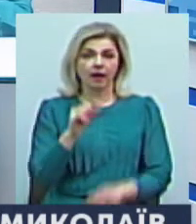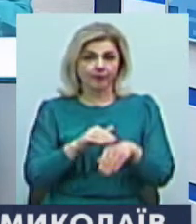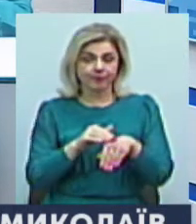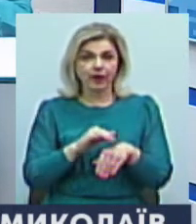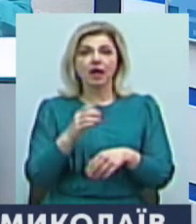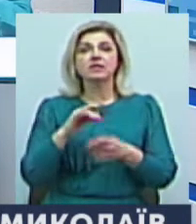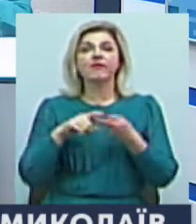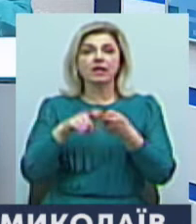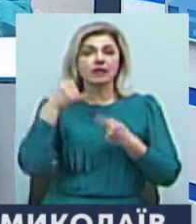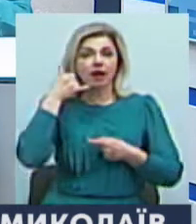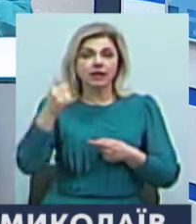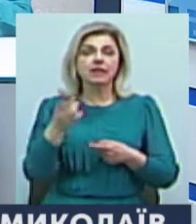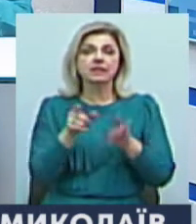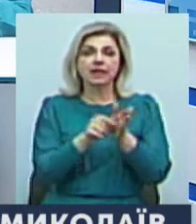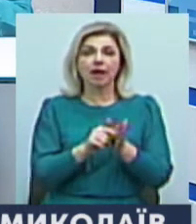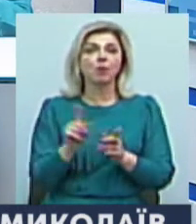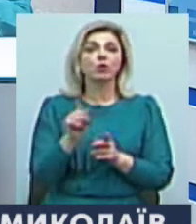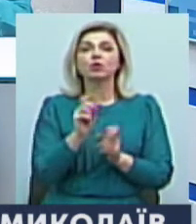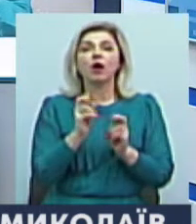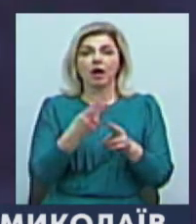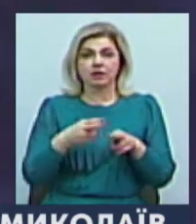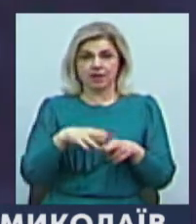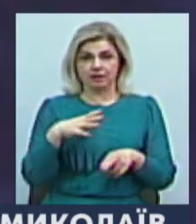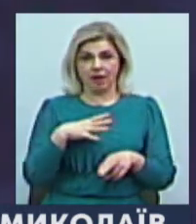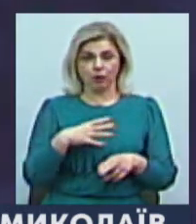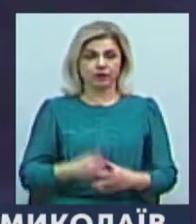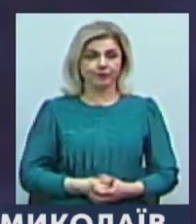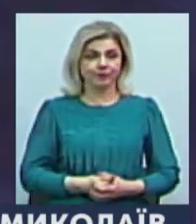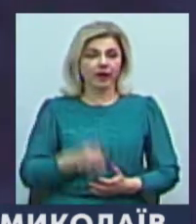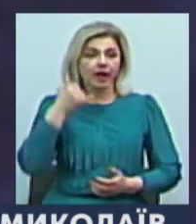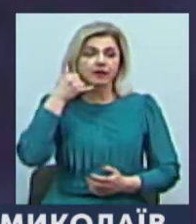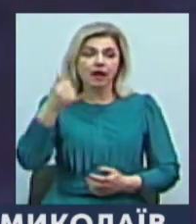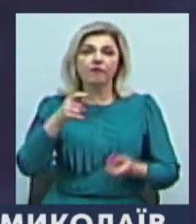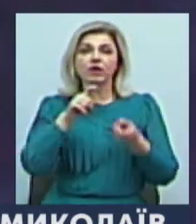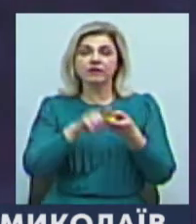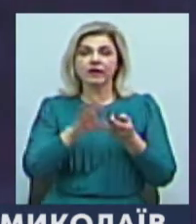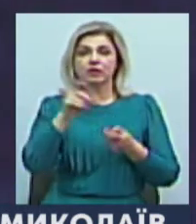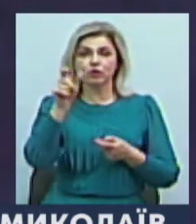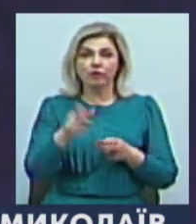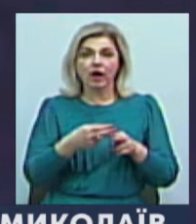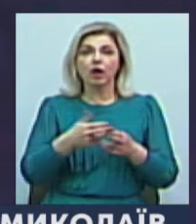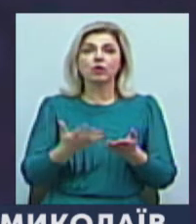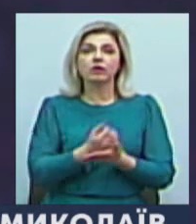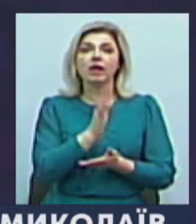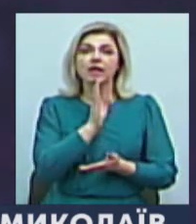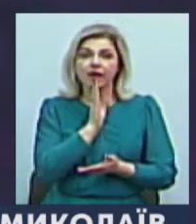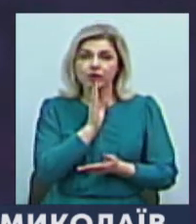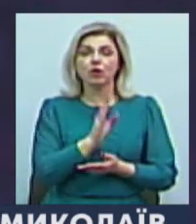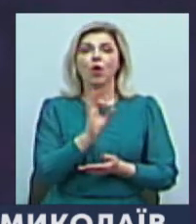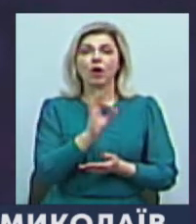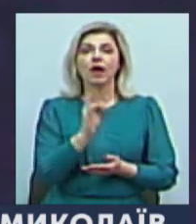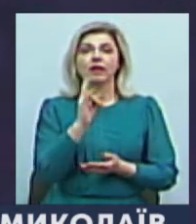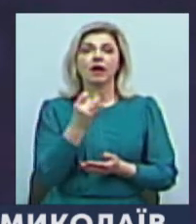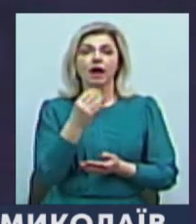ним, щоб він розповів, як це сталося. Телефоном ми зв'язались з чоловіком, який знайшов дівчину. Олег Найда